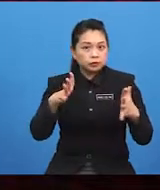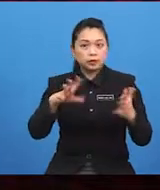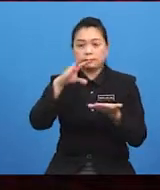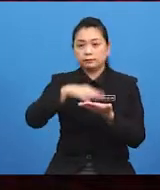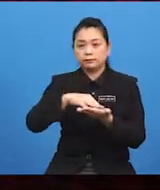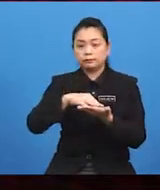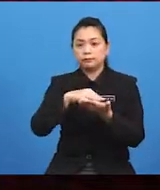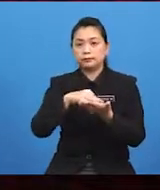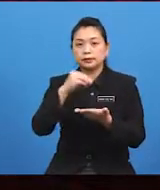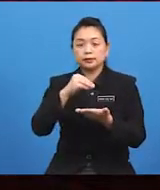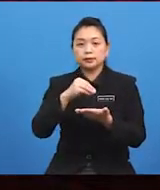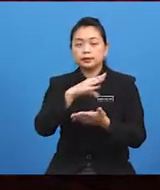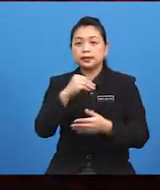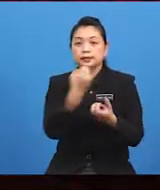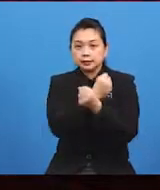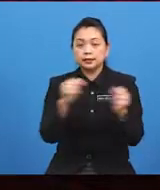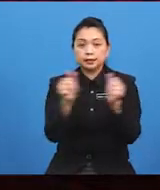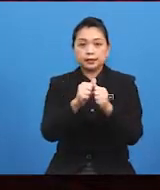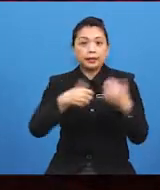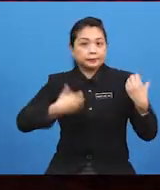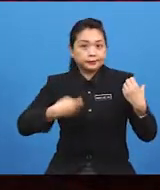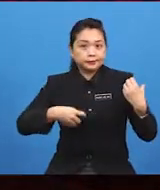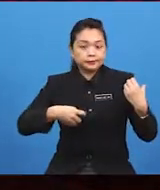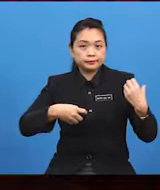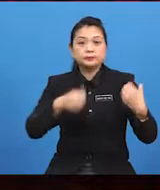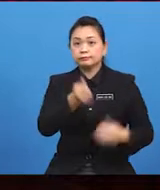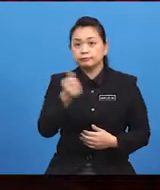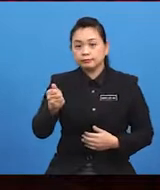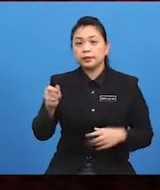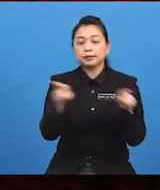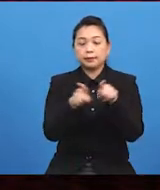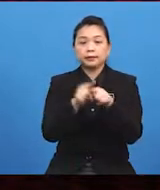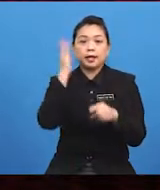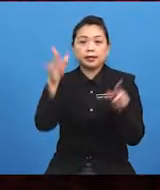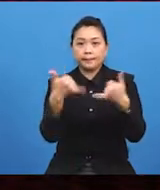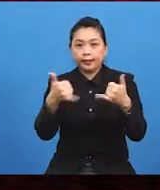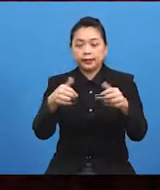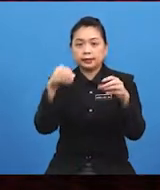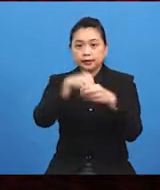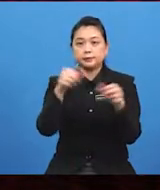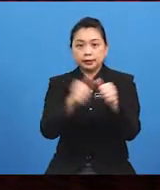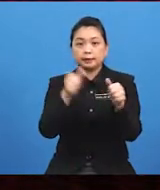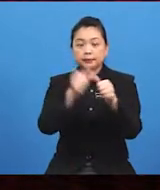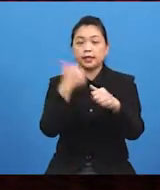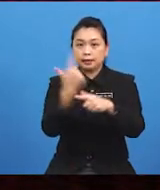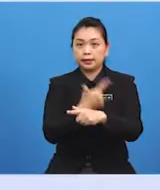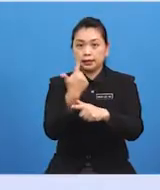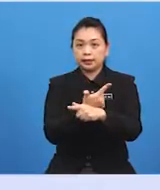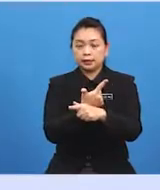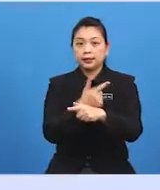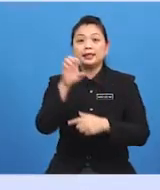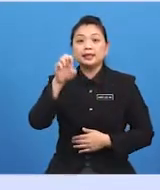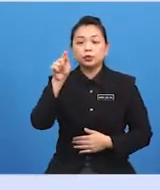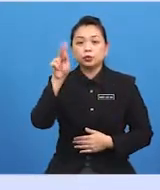Cikgu harap murid-murid telah pun bersedia dengan gambus masing-masing kerana kita akan sama-sama memainkan setiap